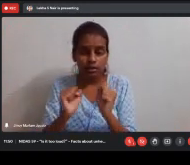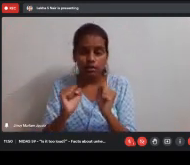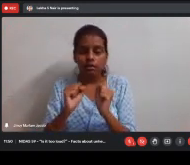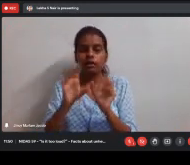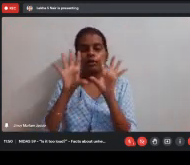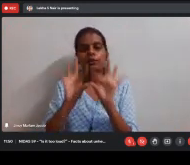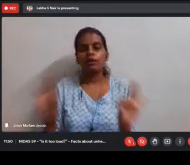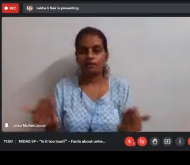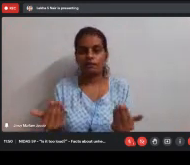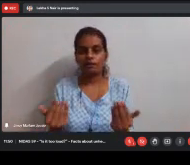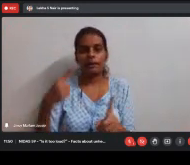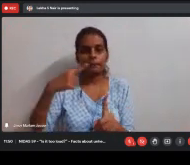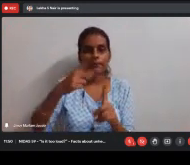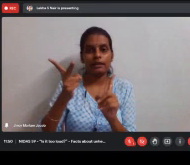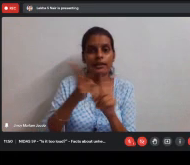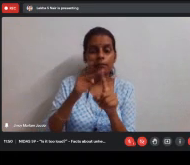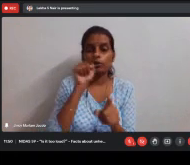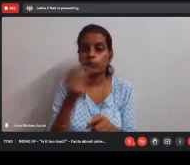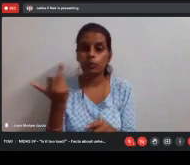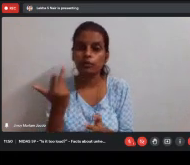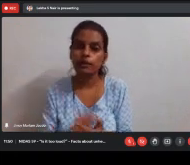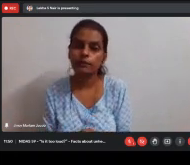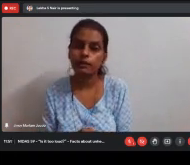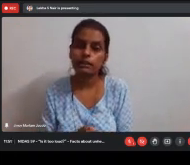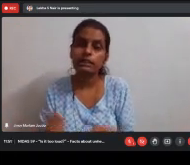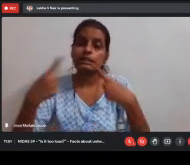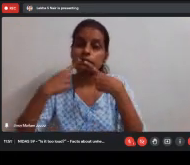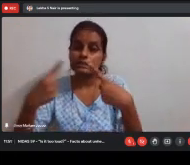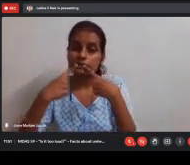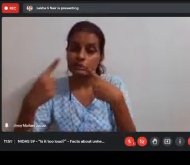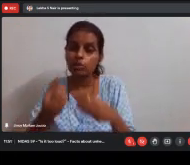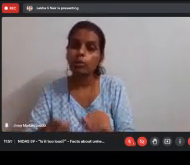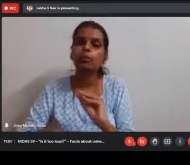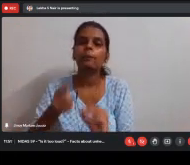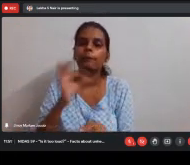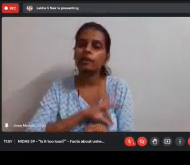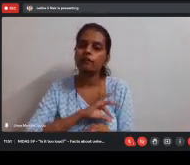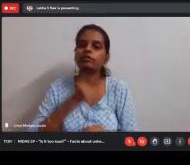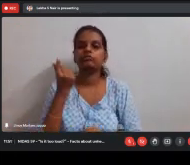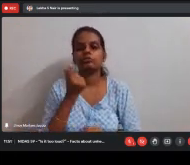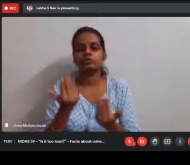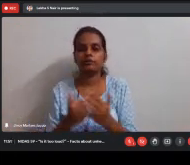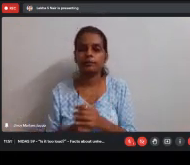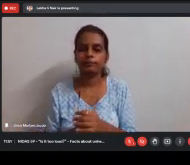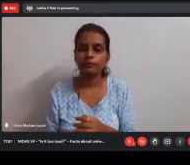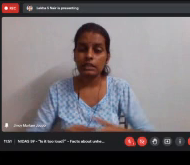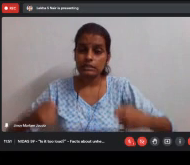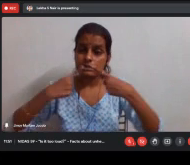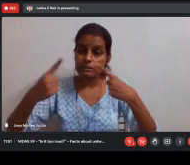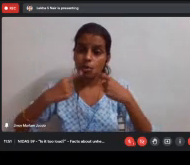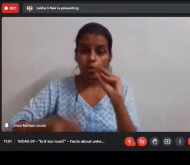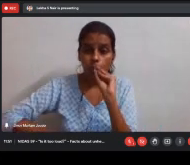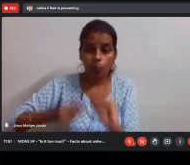ശബ്ദം സംസാരിക്കുക. 2 കാര്യങ്ങളാണ് അവിടെ നിങ്ങൾക്ക് ഉപയോഗത്തിൽ വരുന്നത്. ഒന്ന്, നിങ്ങൾക്ക് കേൾവിയില് കുറച്ചുകൂടെ എന്താ പറയുക, സ്ട്രെസ്